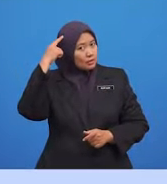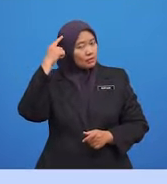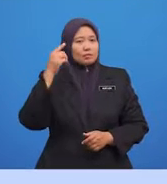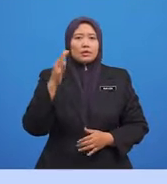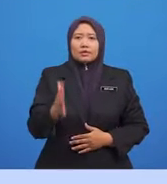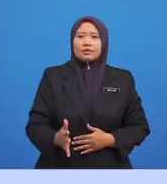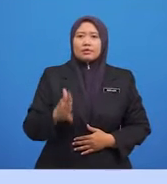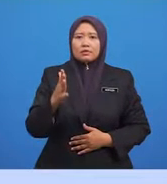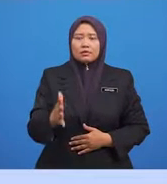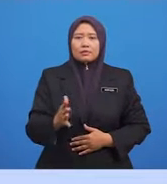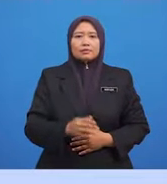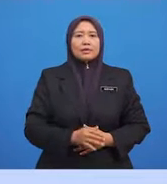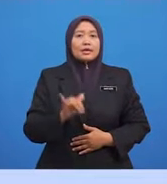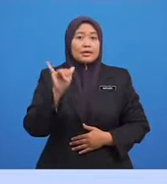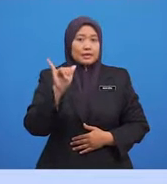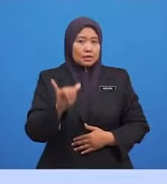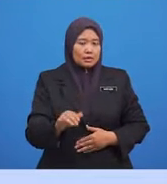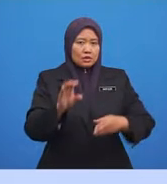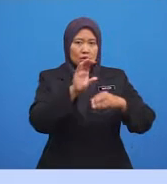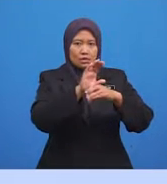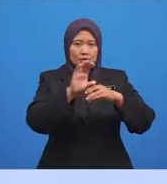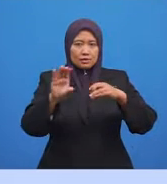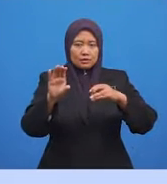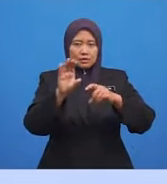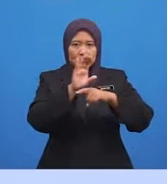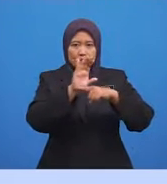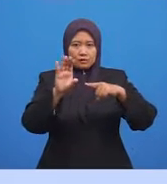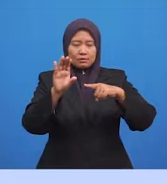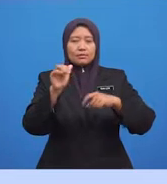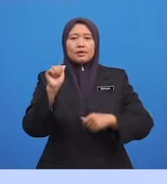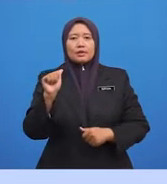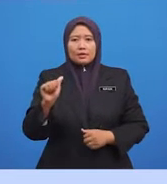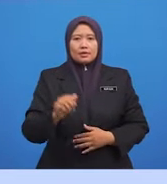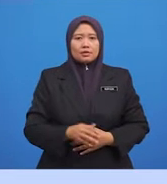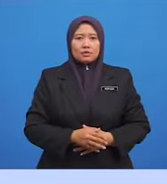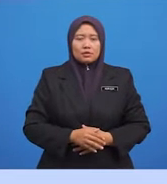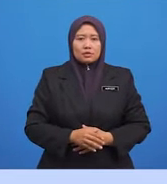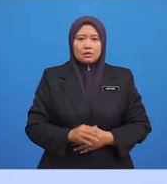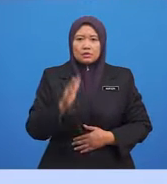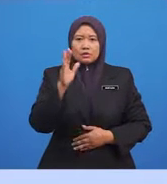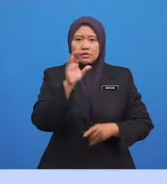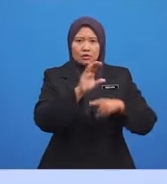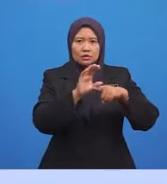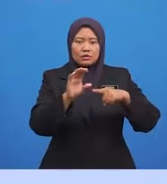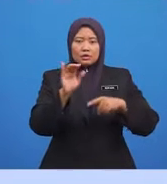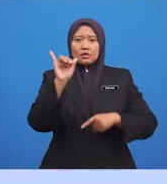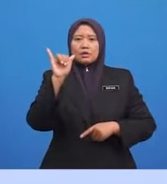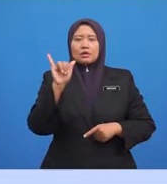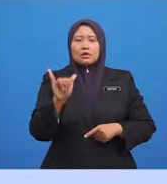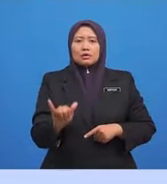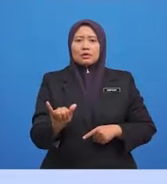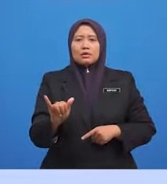Ya, gerabak A. Soalan yang kedua, gerabak yang manakah paling